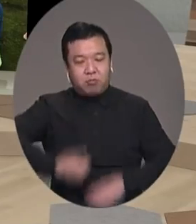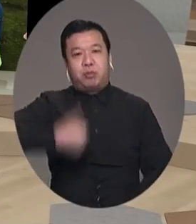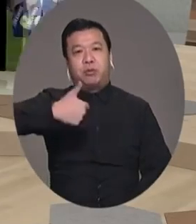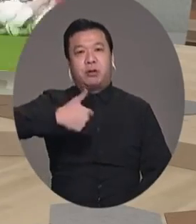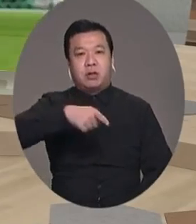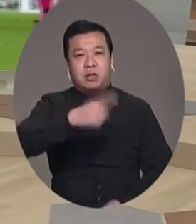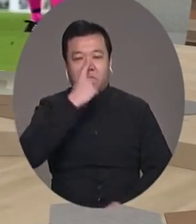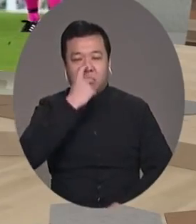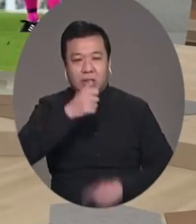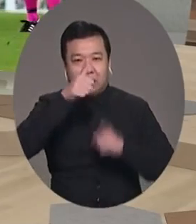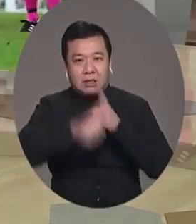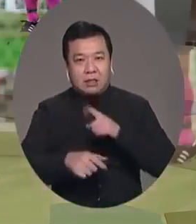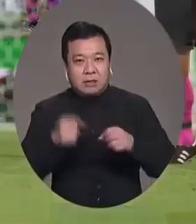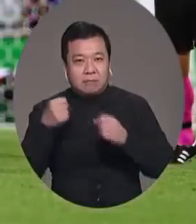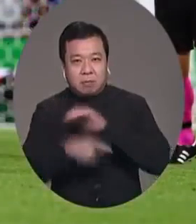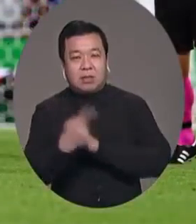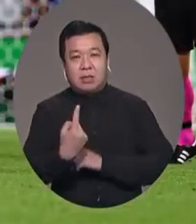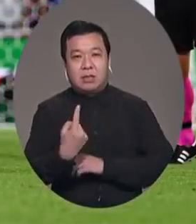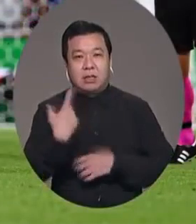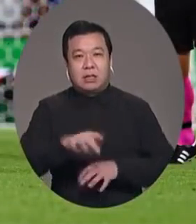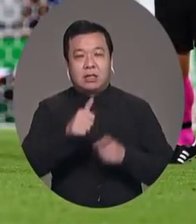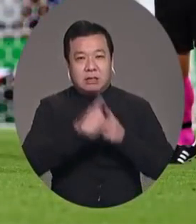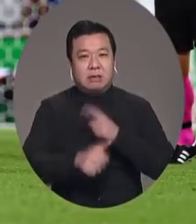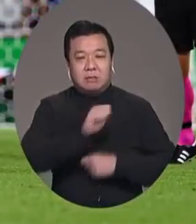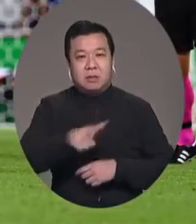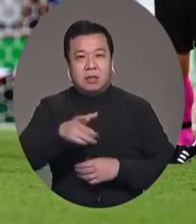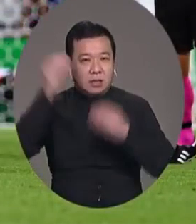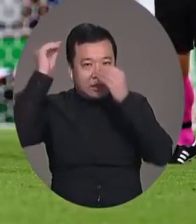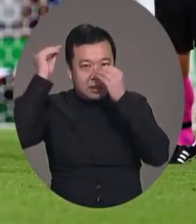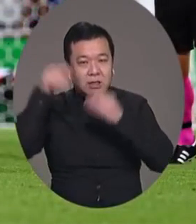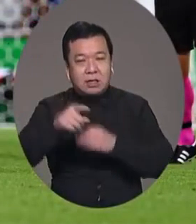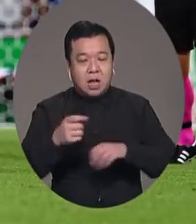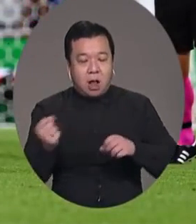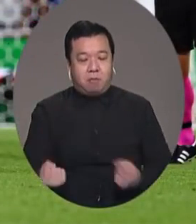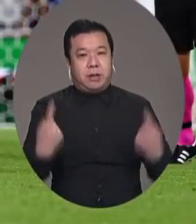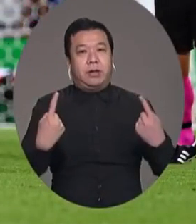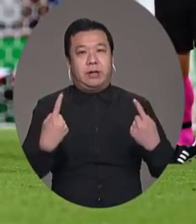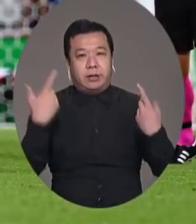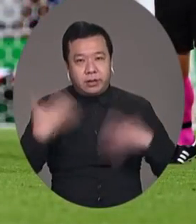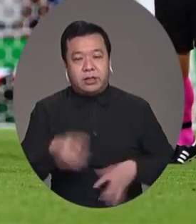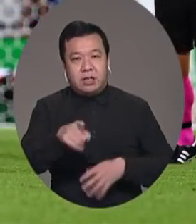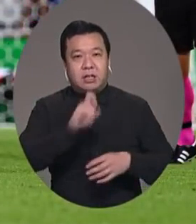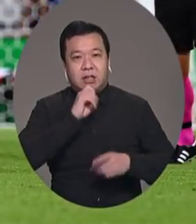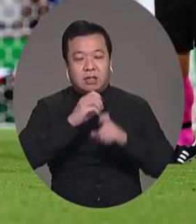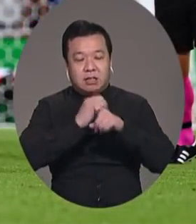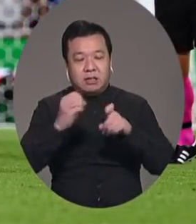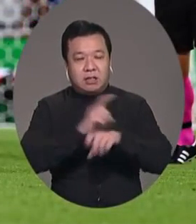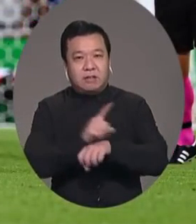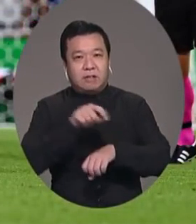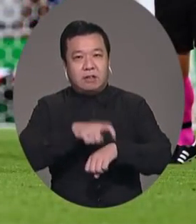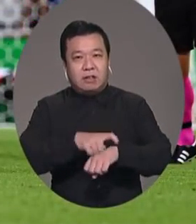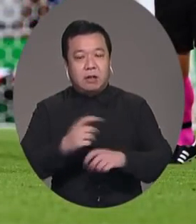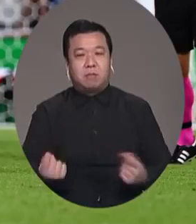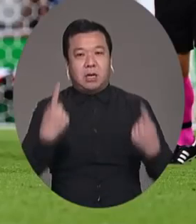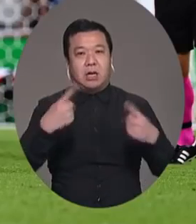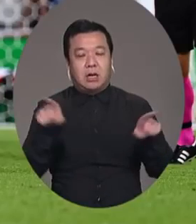格兰在上半场是先入一球领先的，下半场意大利追平，双方在法定的90分钟打成